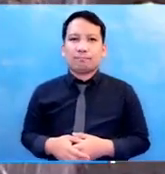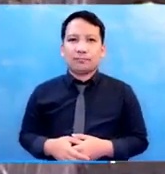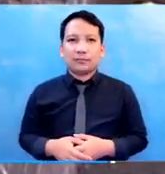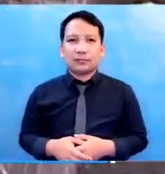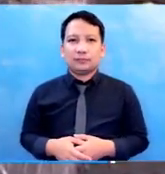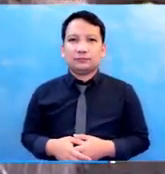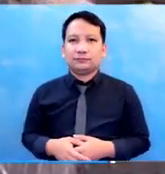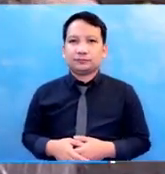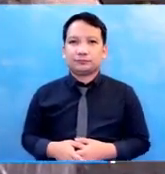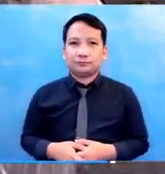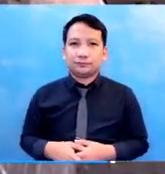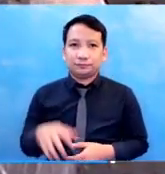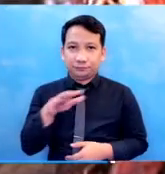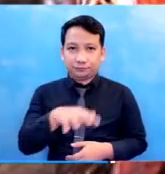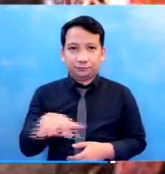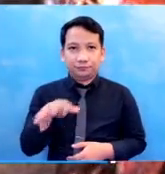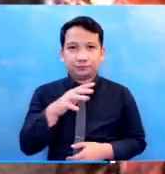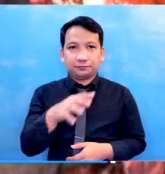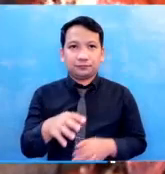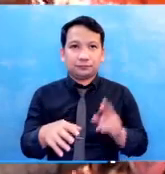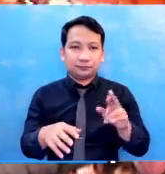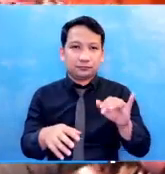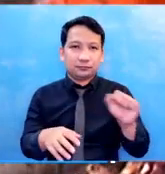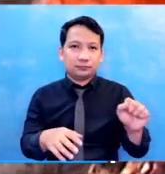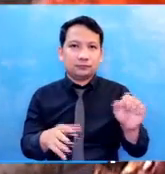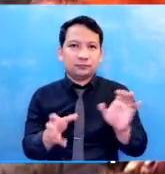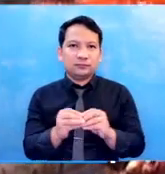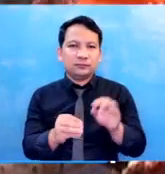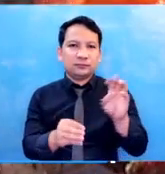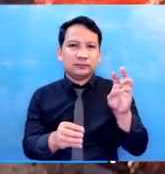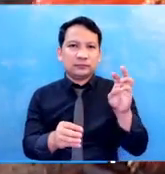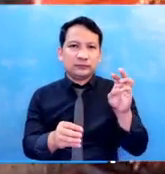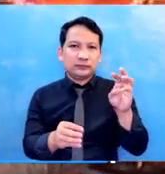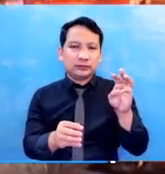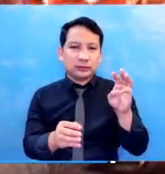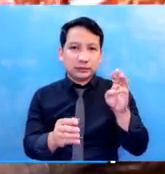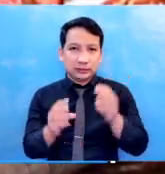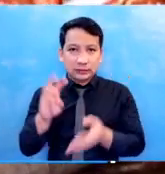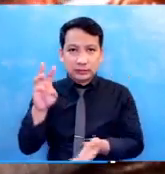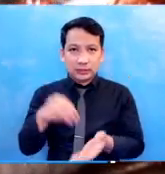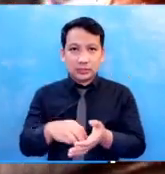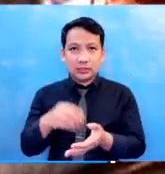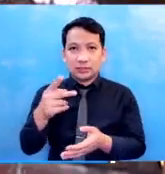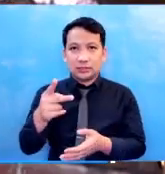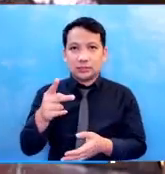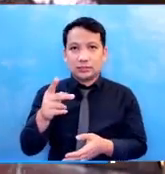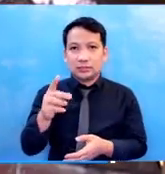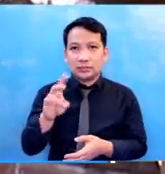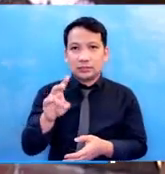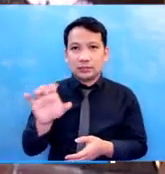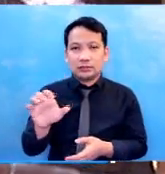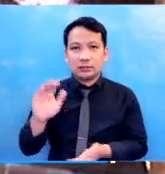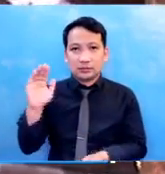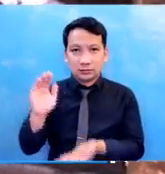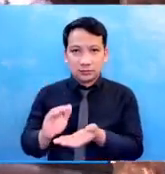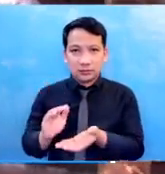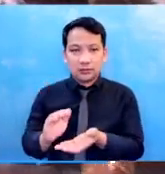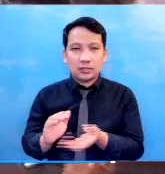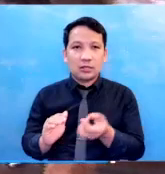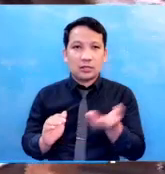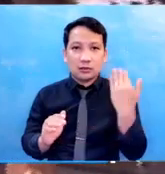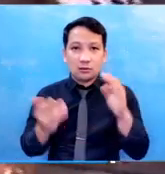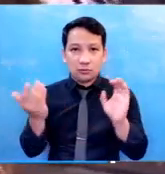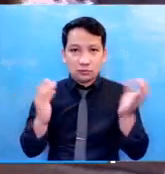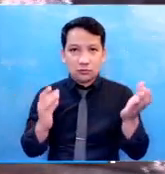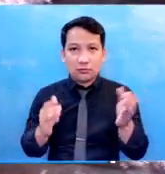Sa ating pag-iikot dito ang Ryan's Lechon, nasa 6,000 pesos na ang 7 kilo ng buong lechon. Mas mababa pa nga yan kumpara